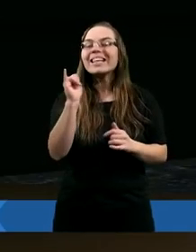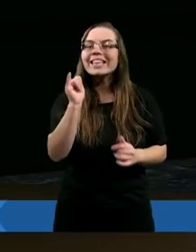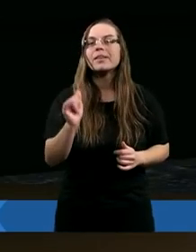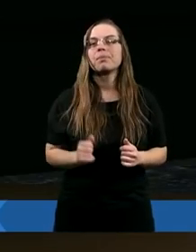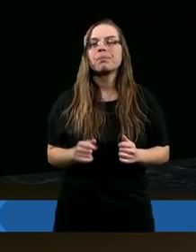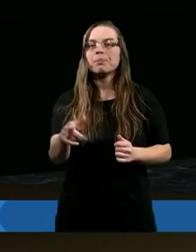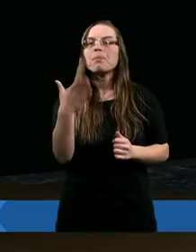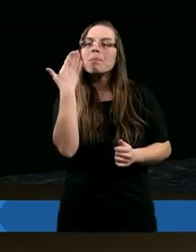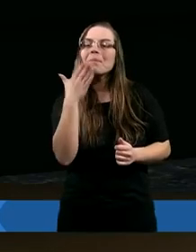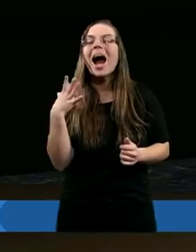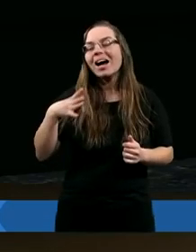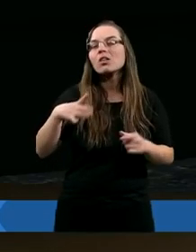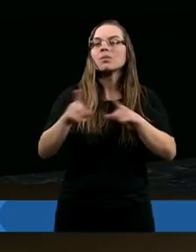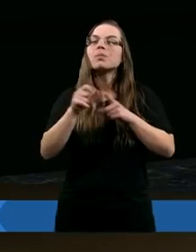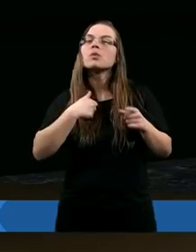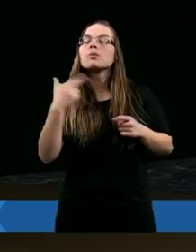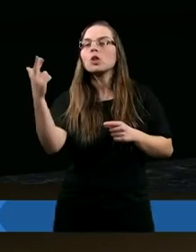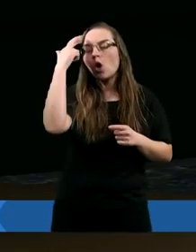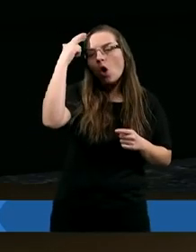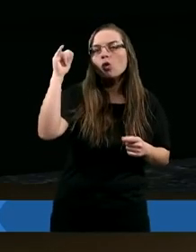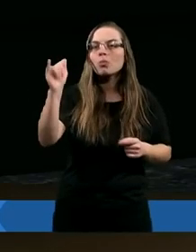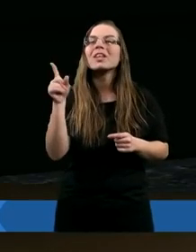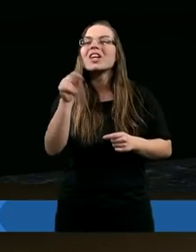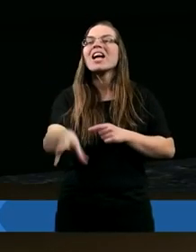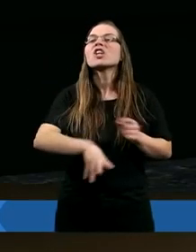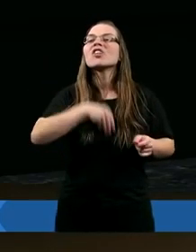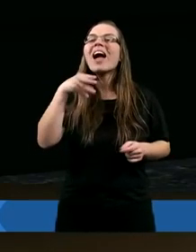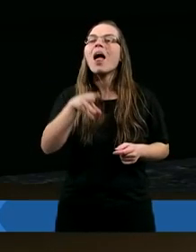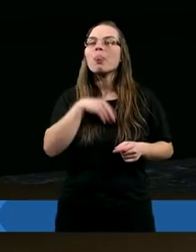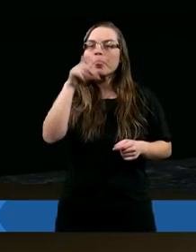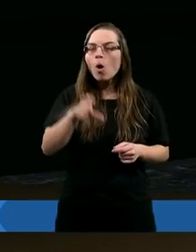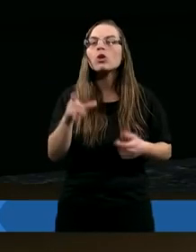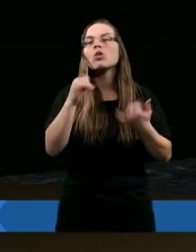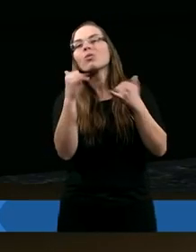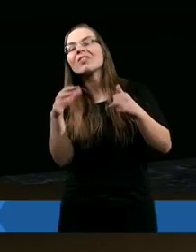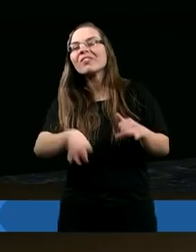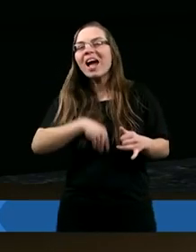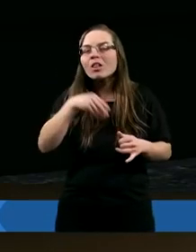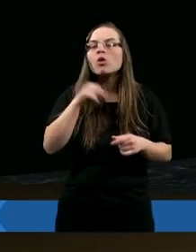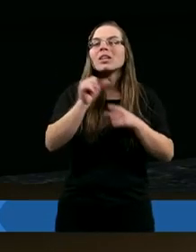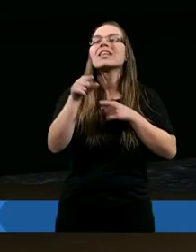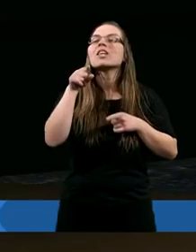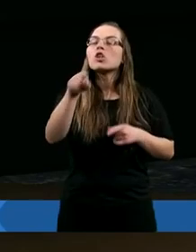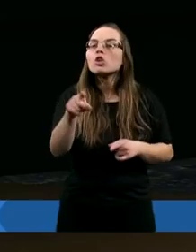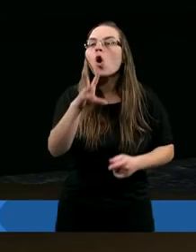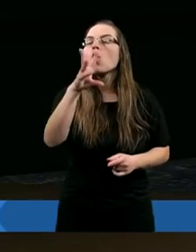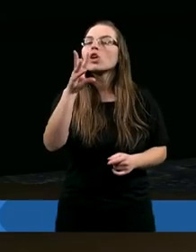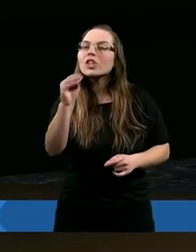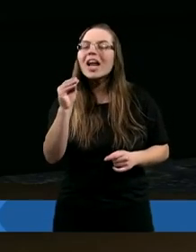I ważne jest, żebyśmy rozumieli, że świętość, w rozumieniu świętości oczywiście jest to, że